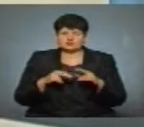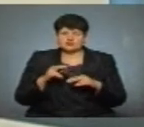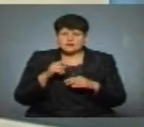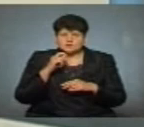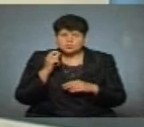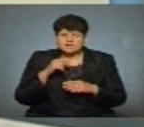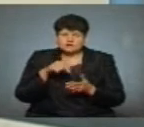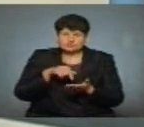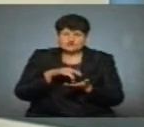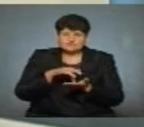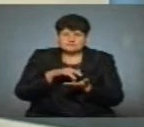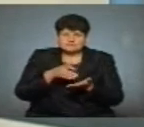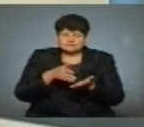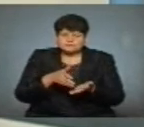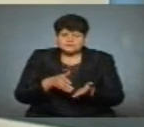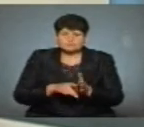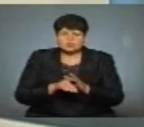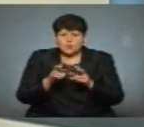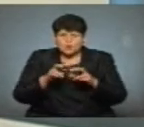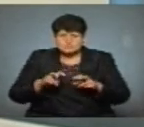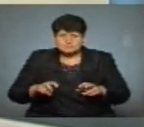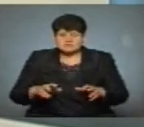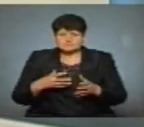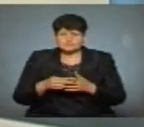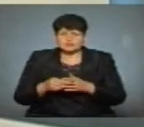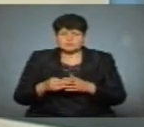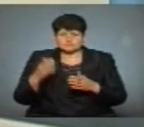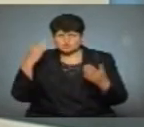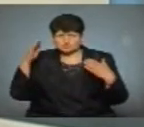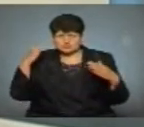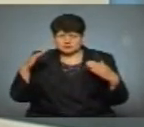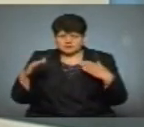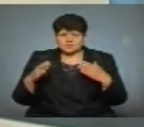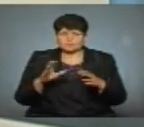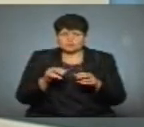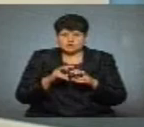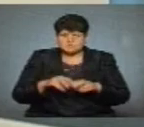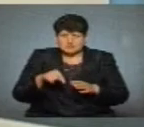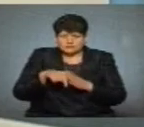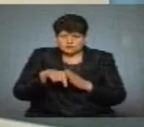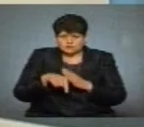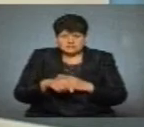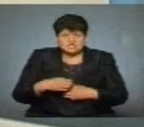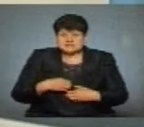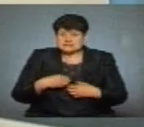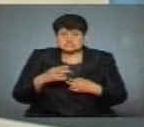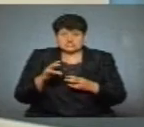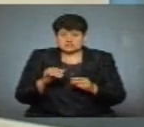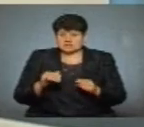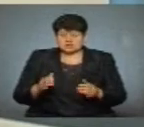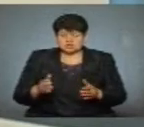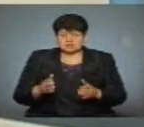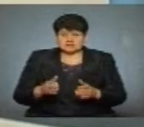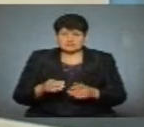Україну зсередини. Спочатку розібратися зі всіма зовнішніми ворогами, тоді з внутрішніми ворогами, які набагато страшніші